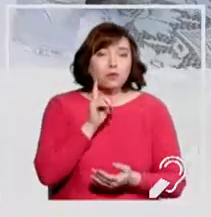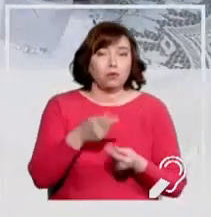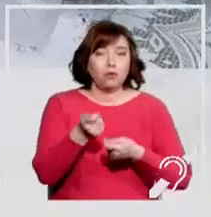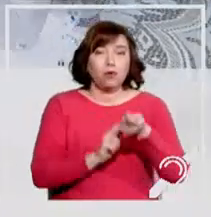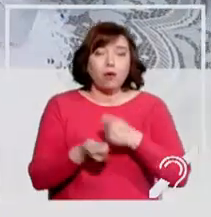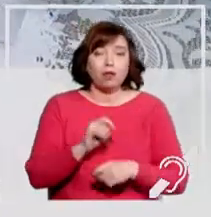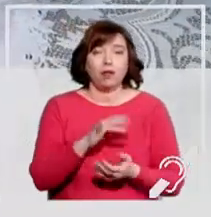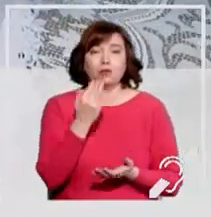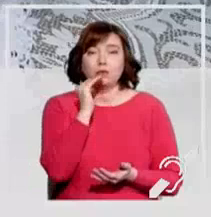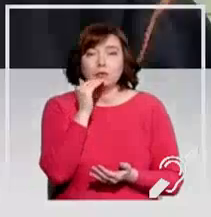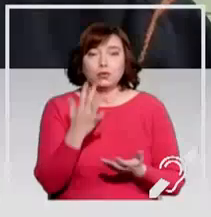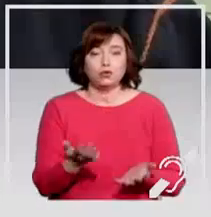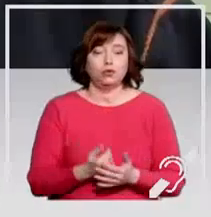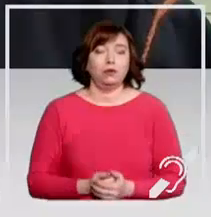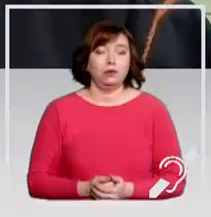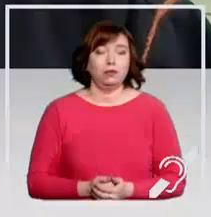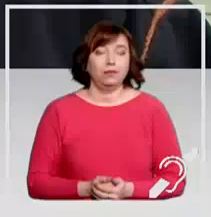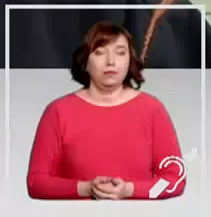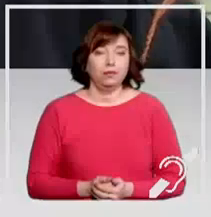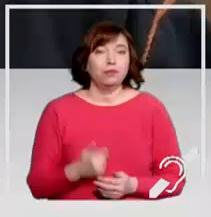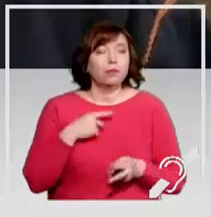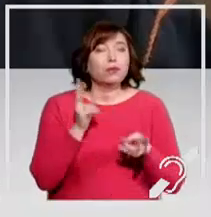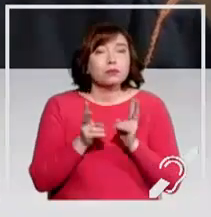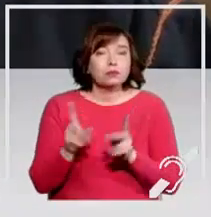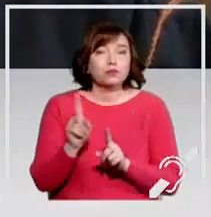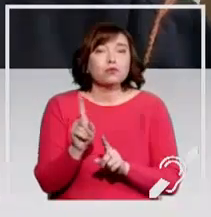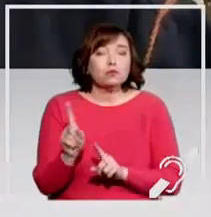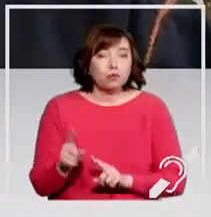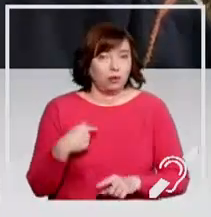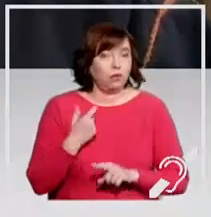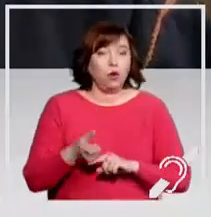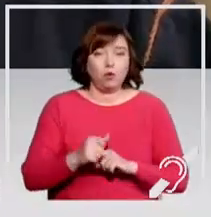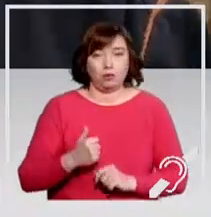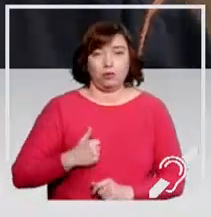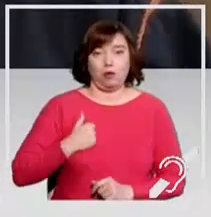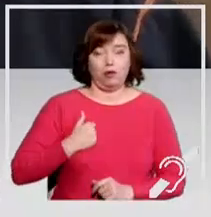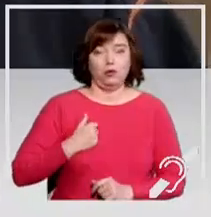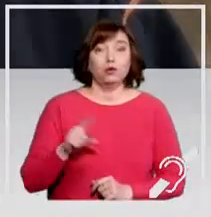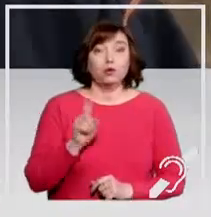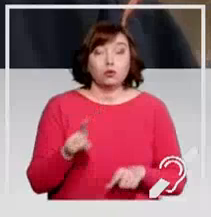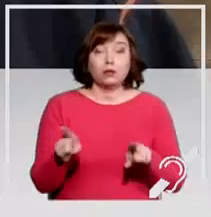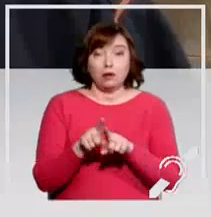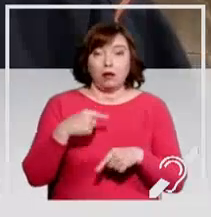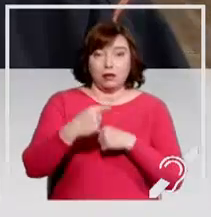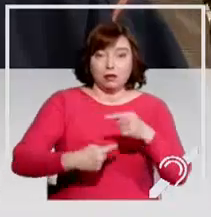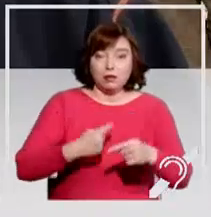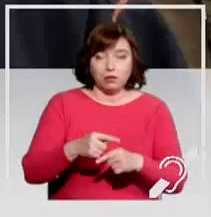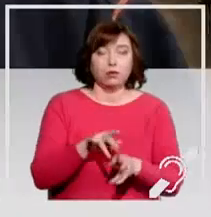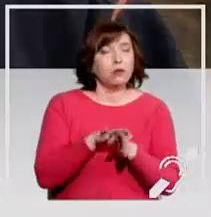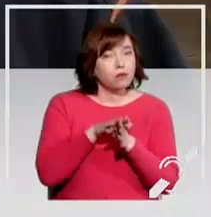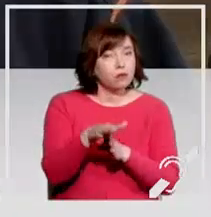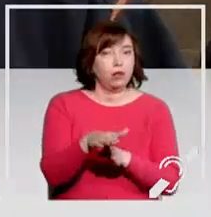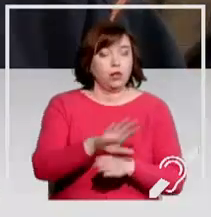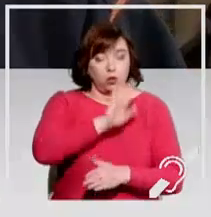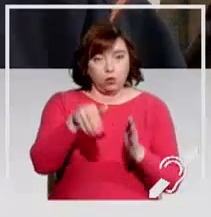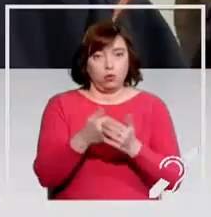colaci, prăjituri, am gătit bucate și suntem foarte mândri că această tradiție este respectată